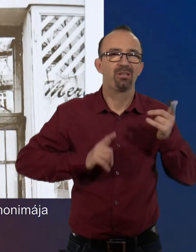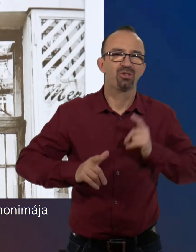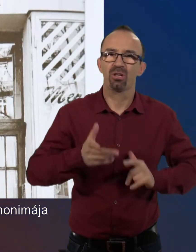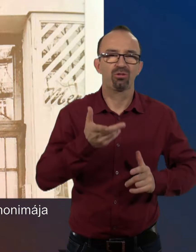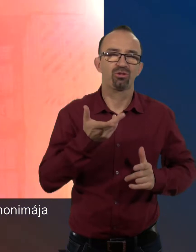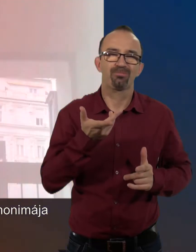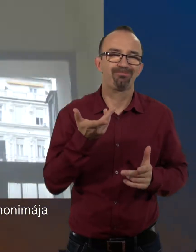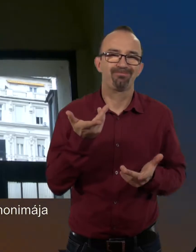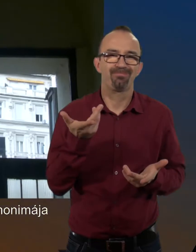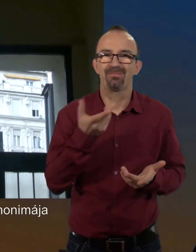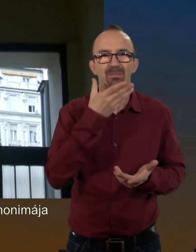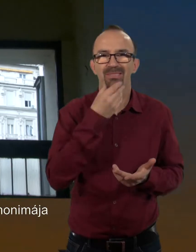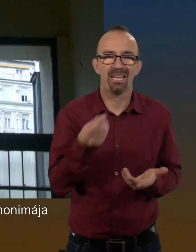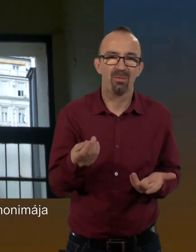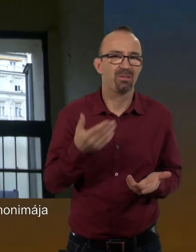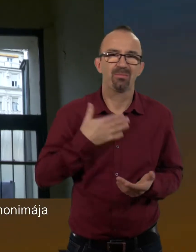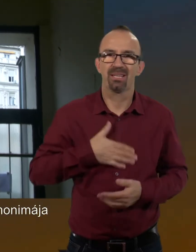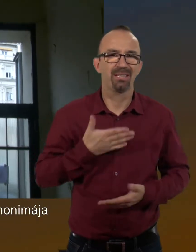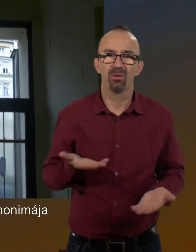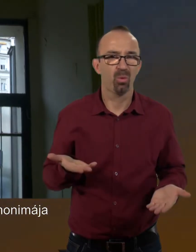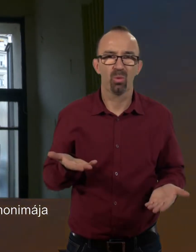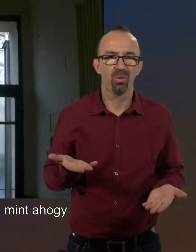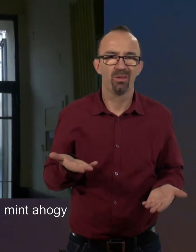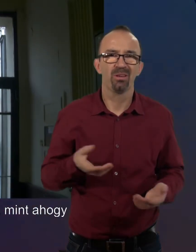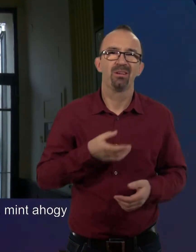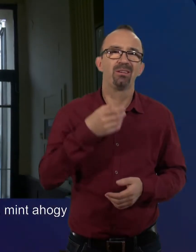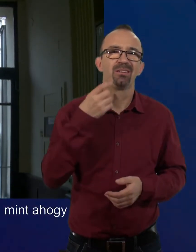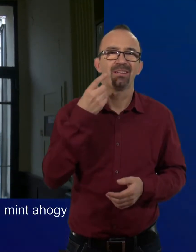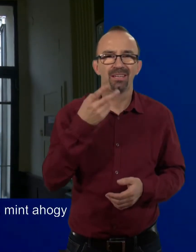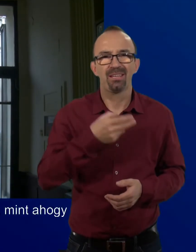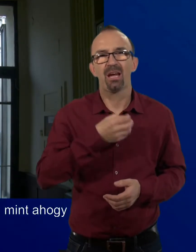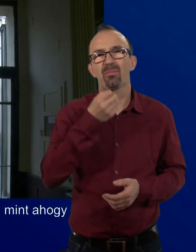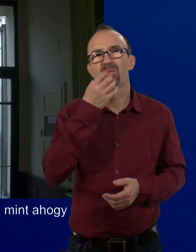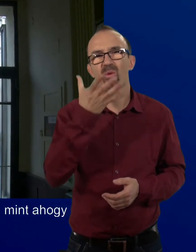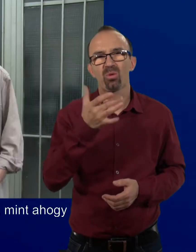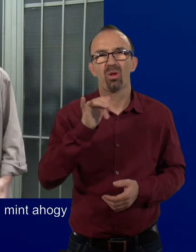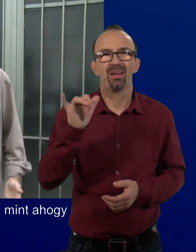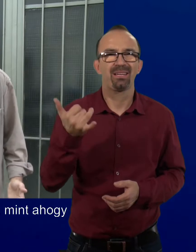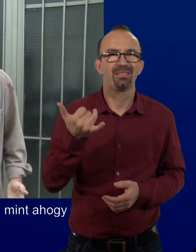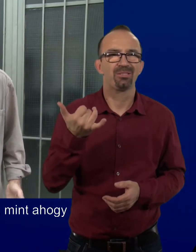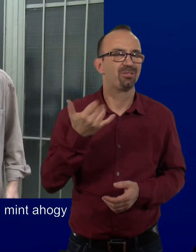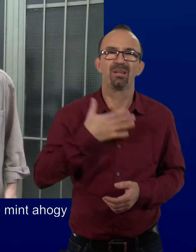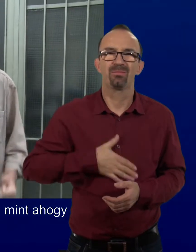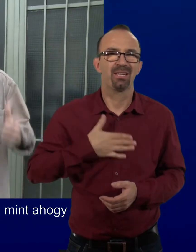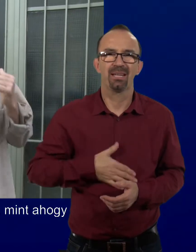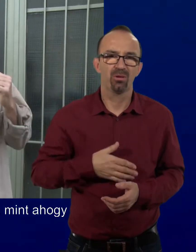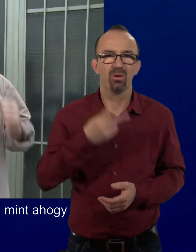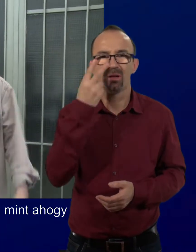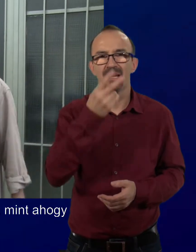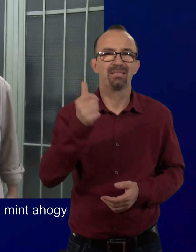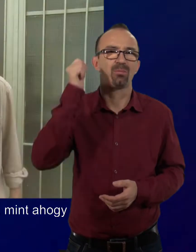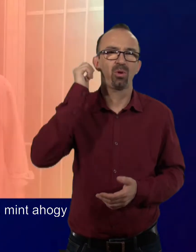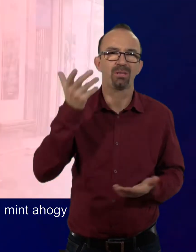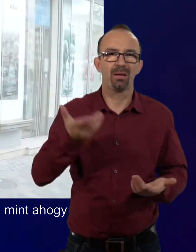nem szinonimája annak, hogy szép, szerethető, hanem inkább a ronda és nem szerethető, mint ahogy itt